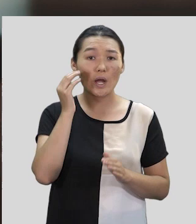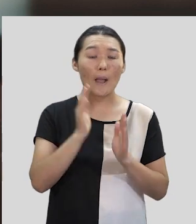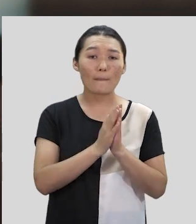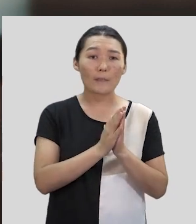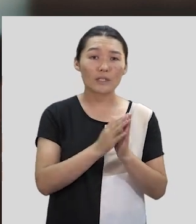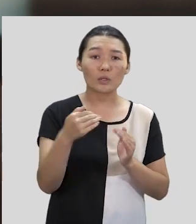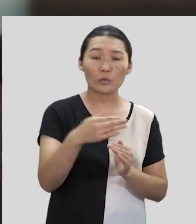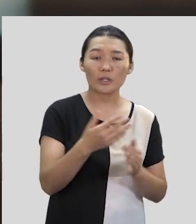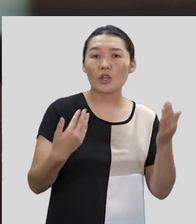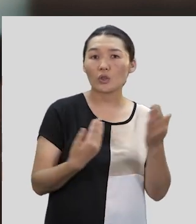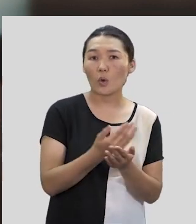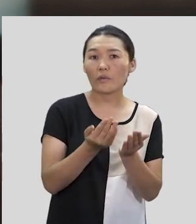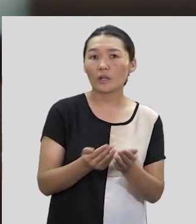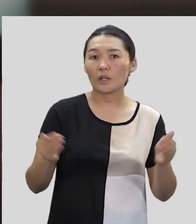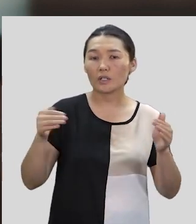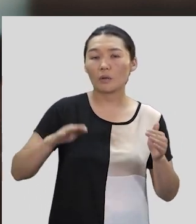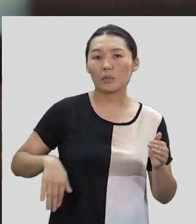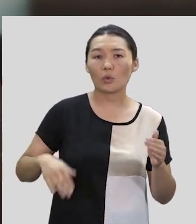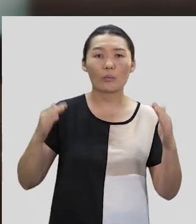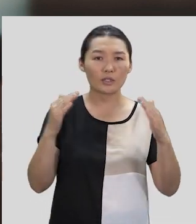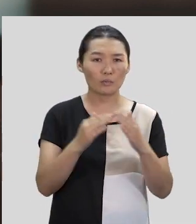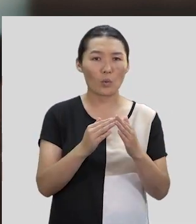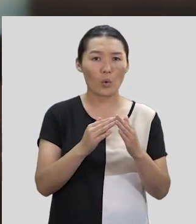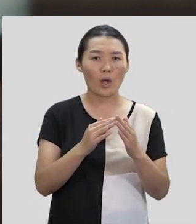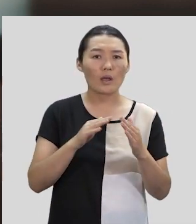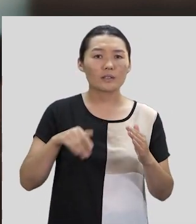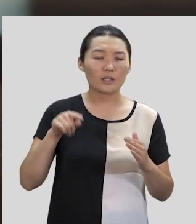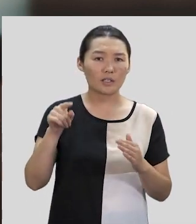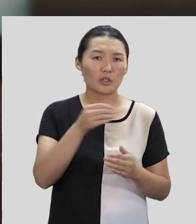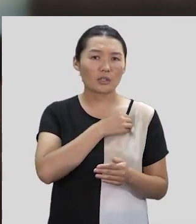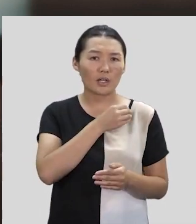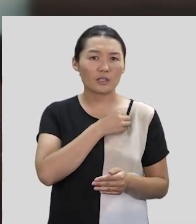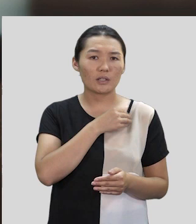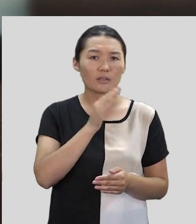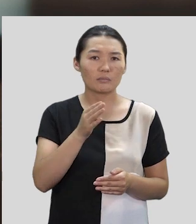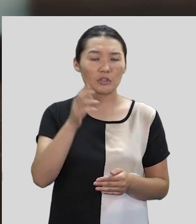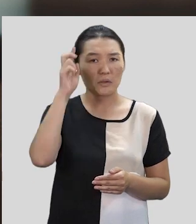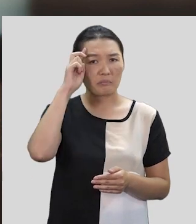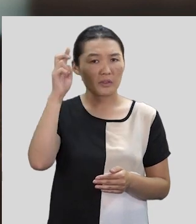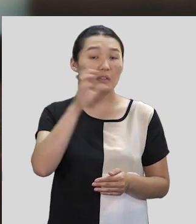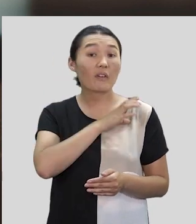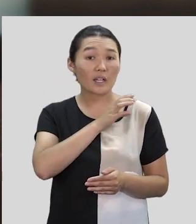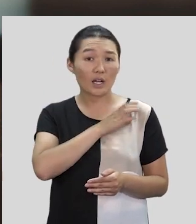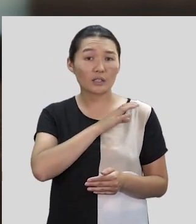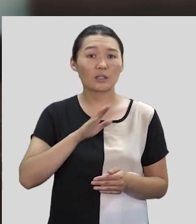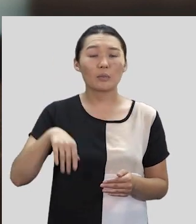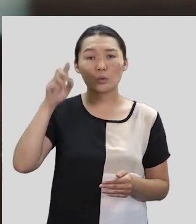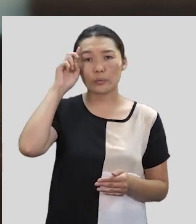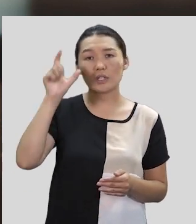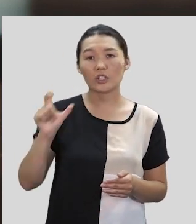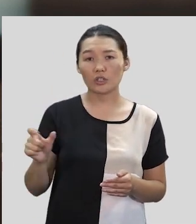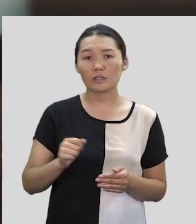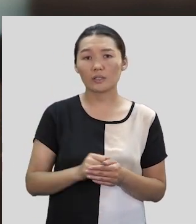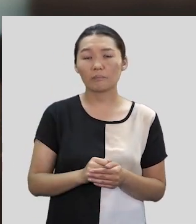корыто потом избу за теми и захотелось стать столбовой дворянкой потом царицей и